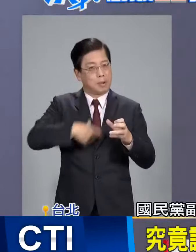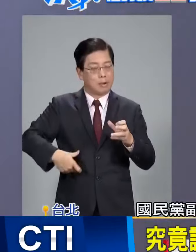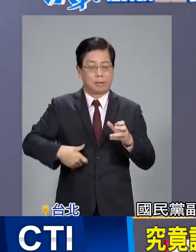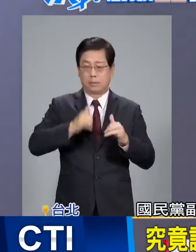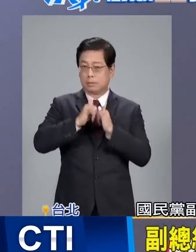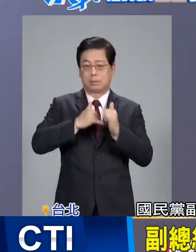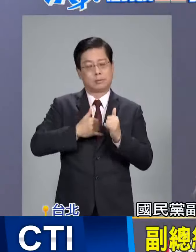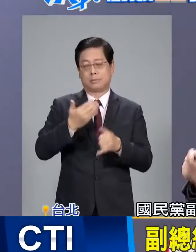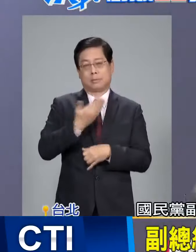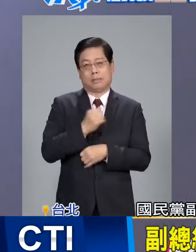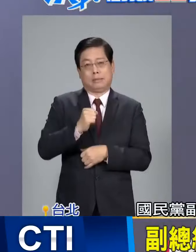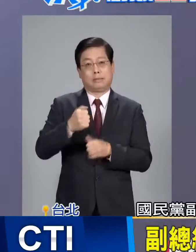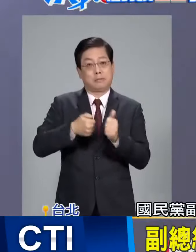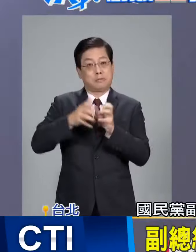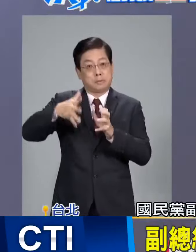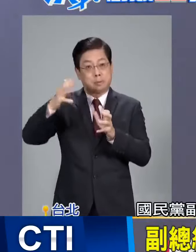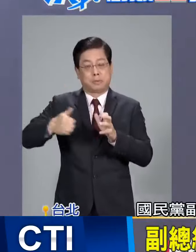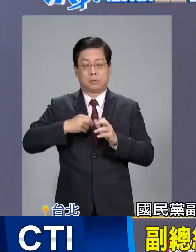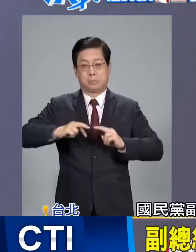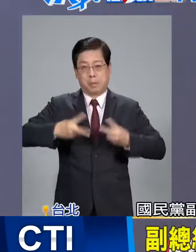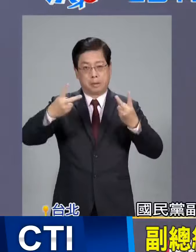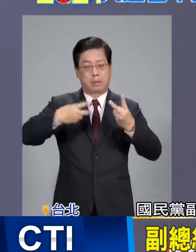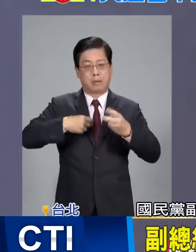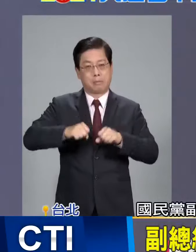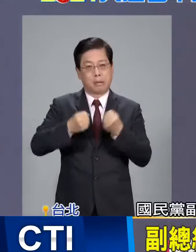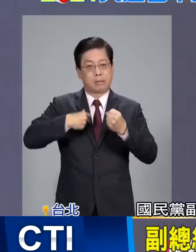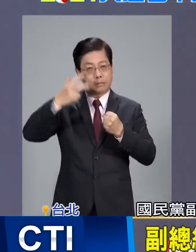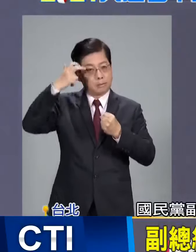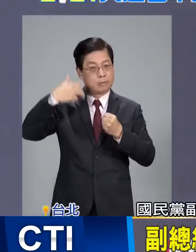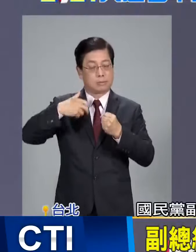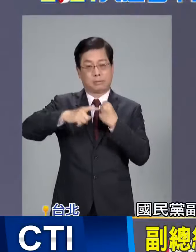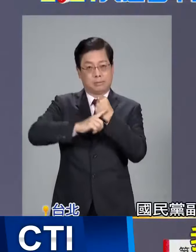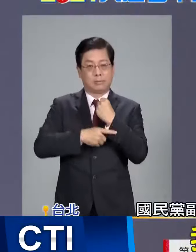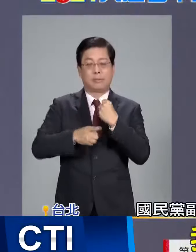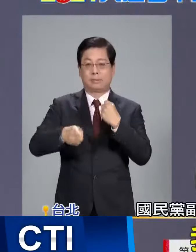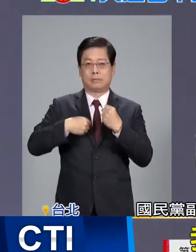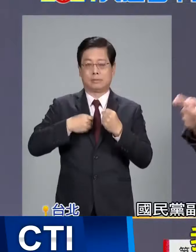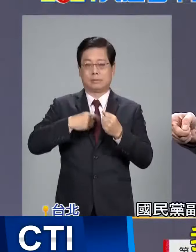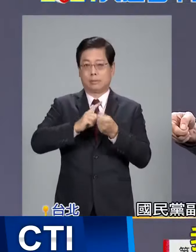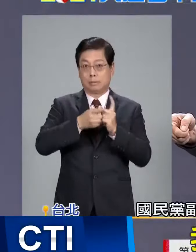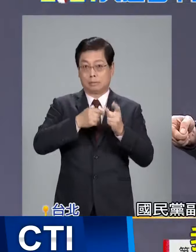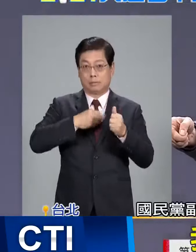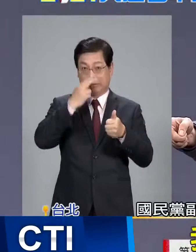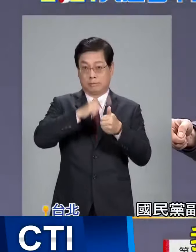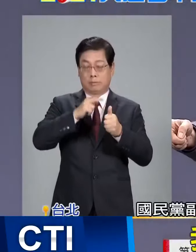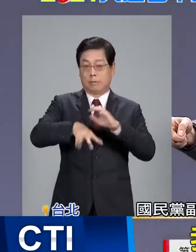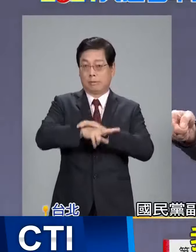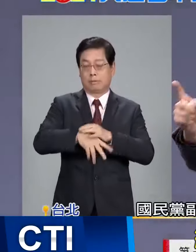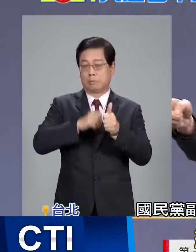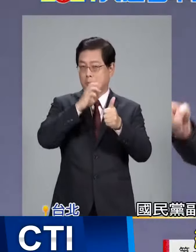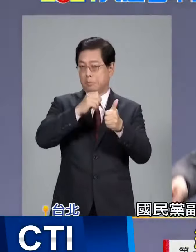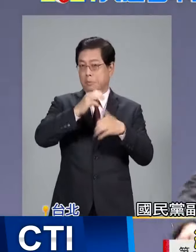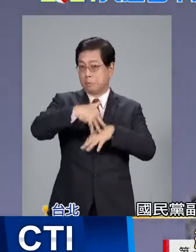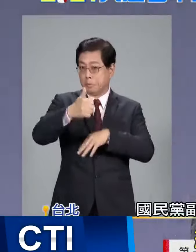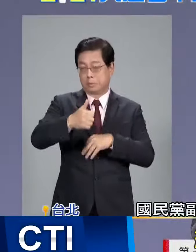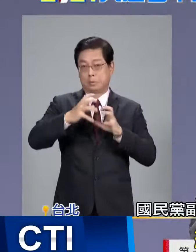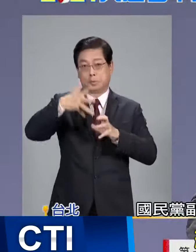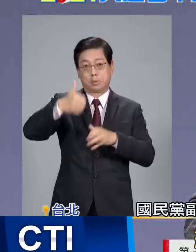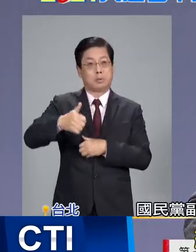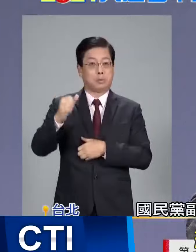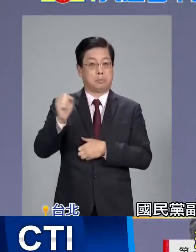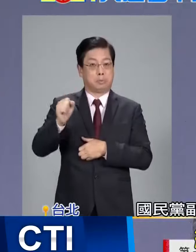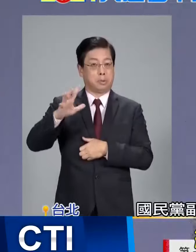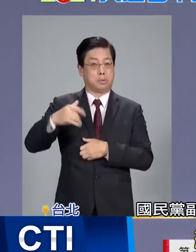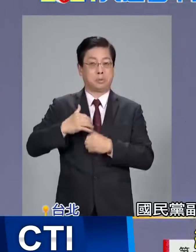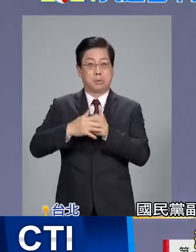众无法接受副总统破坏宪政体制，架空傀儡总统。我要提醒侯友宜，提醒你，总统是不可能有保